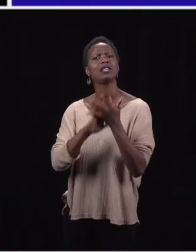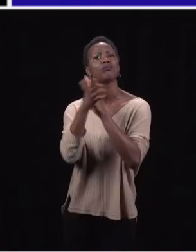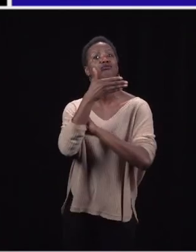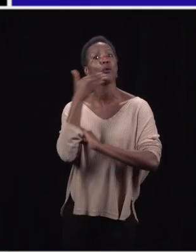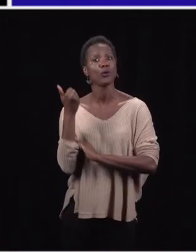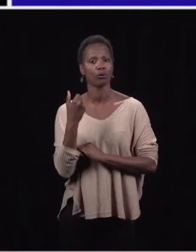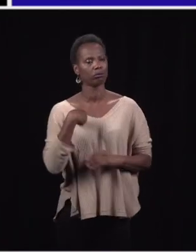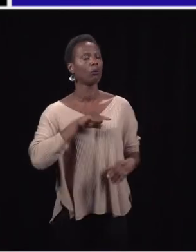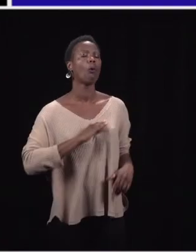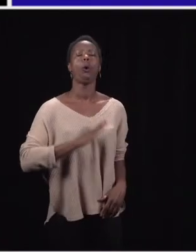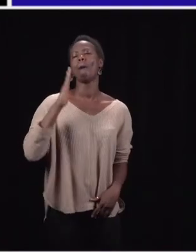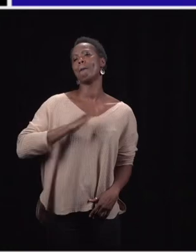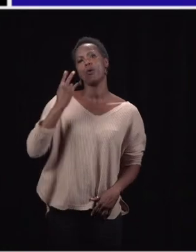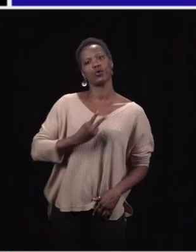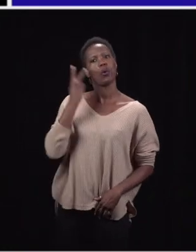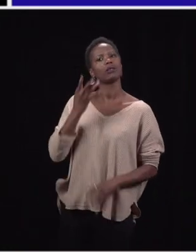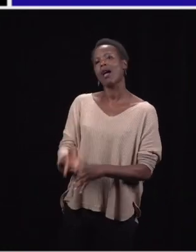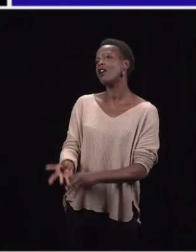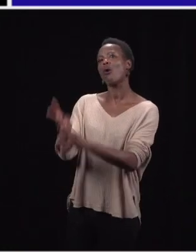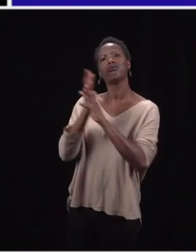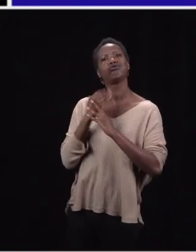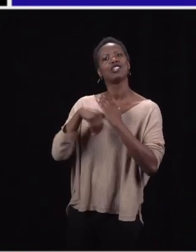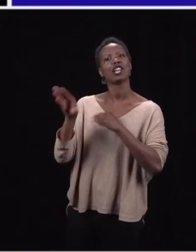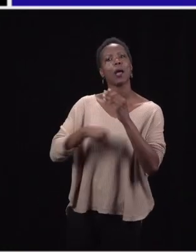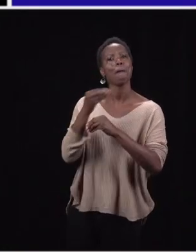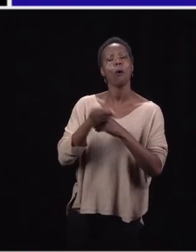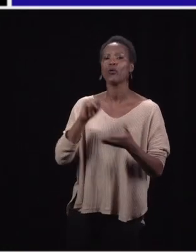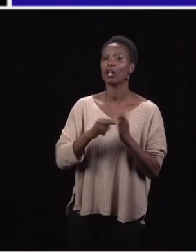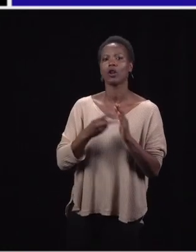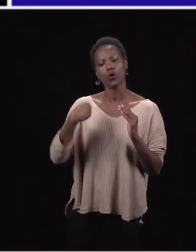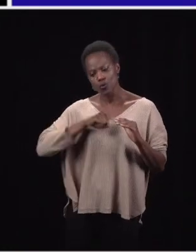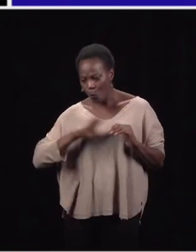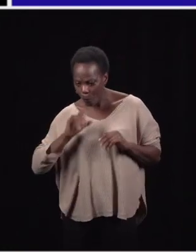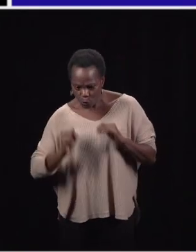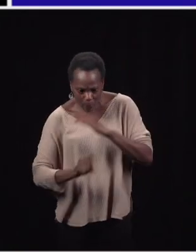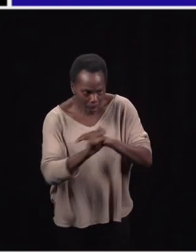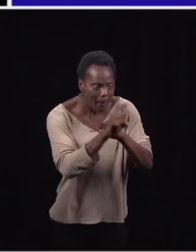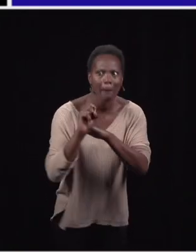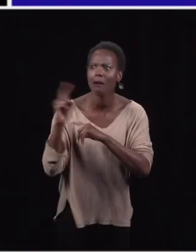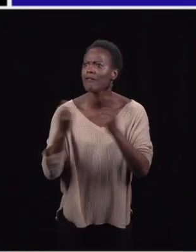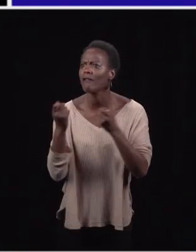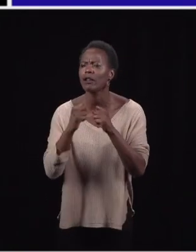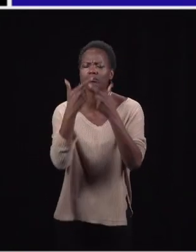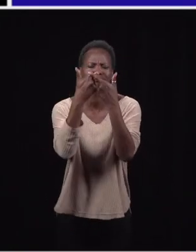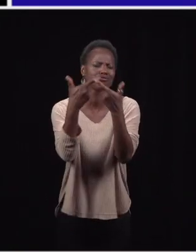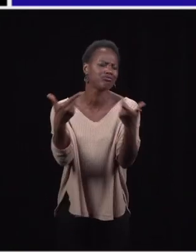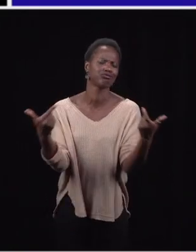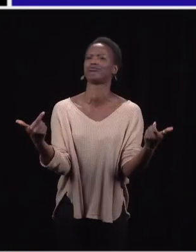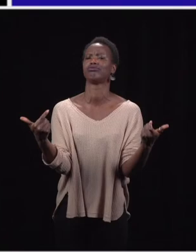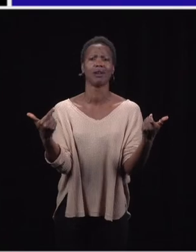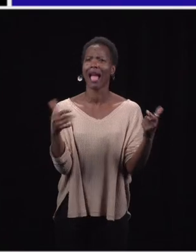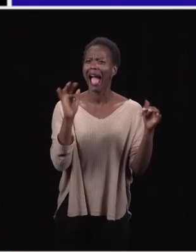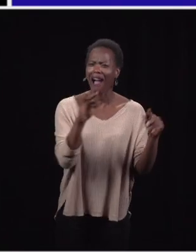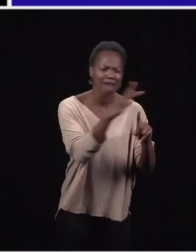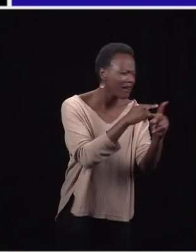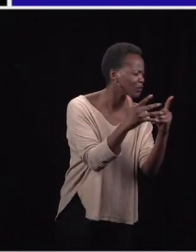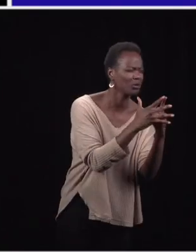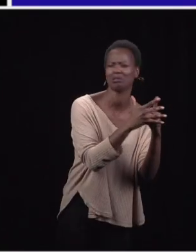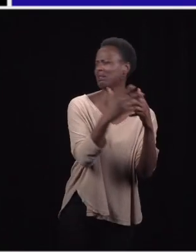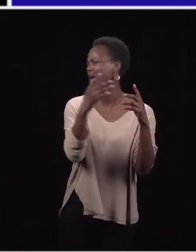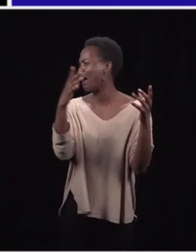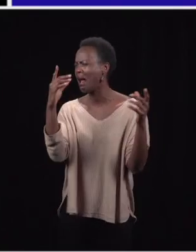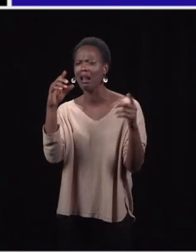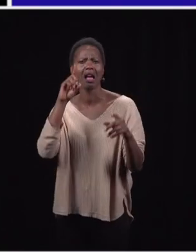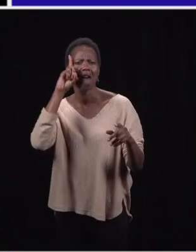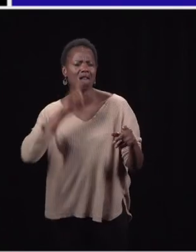de talents dans la tech nous voulons absolument contribuer à les faire émerger de partout peu importe leurs origines sociales leurs